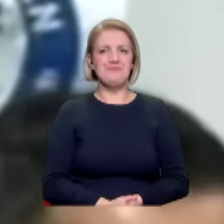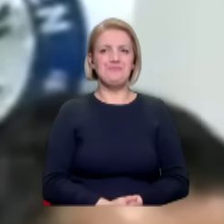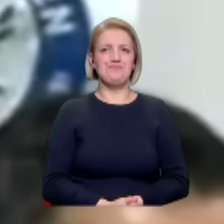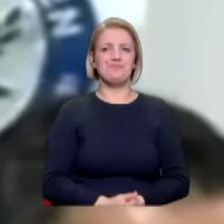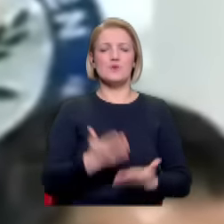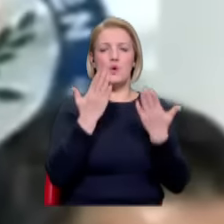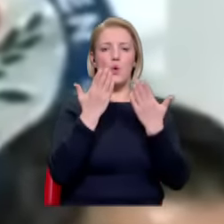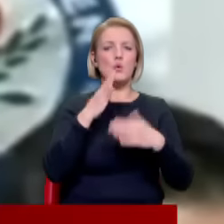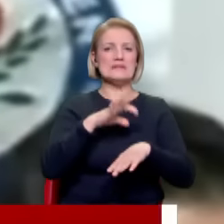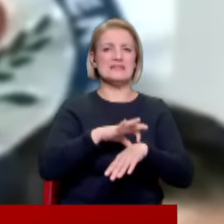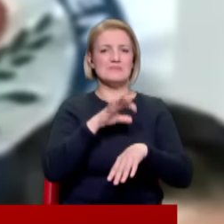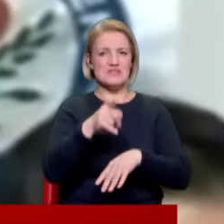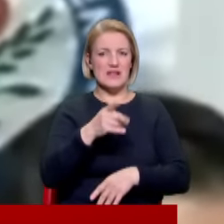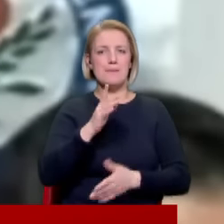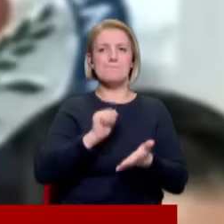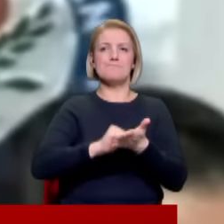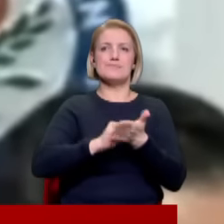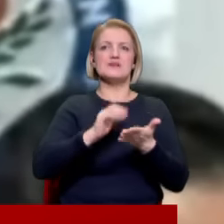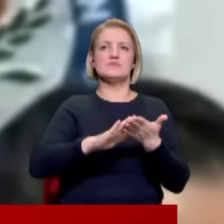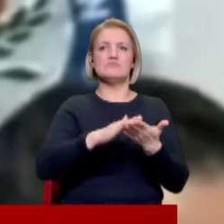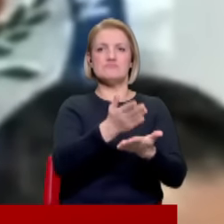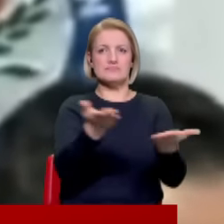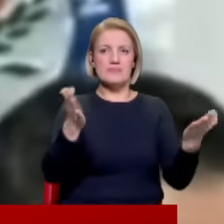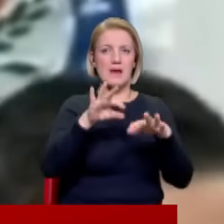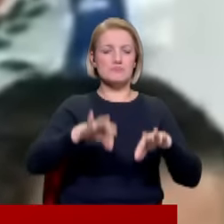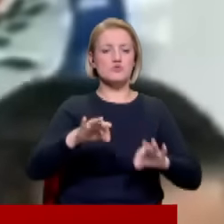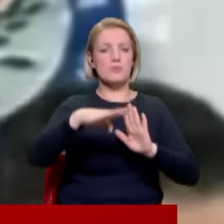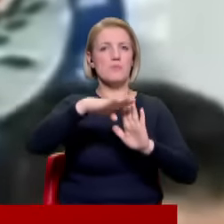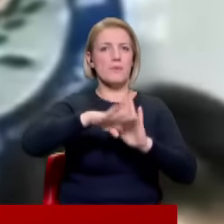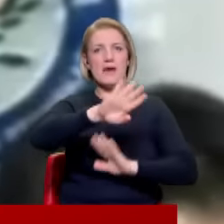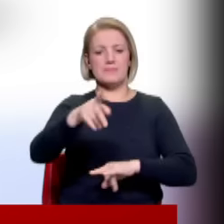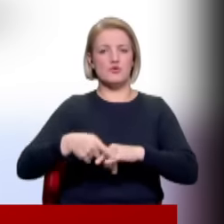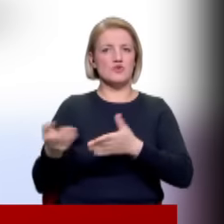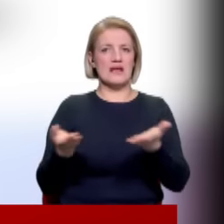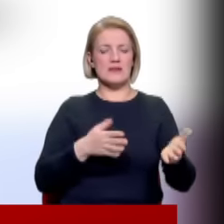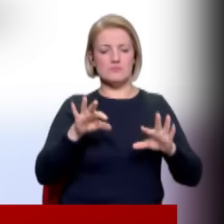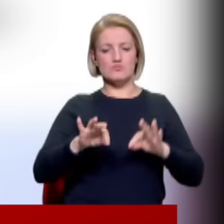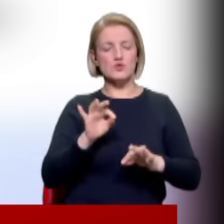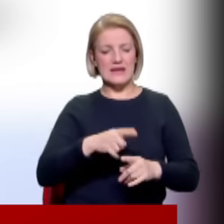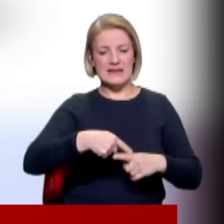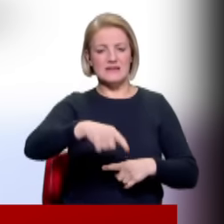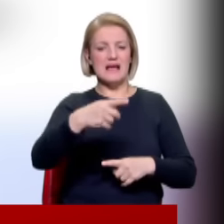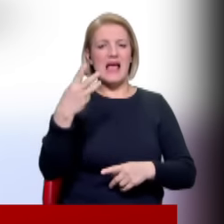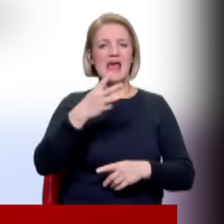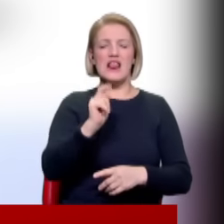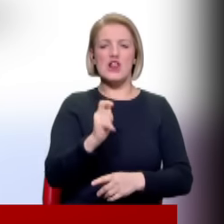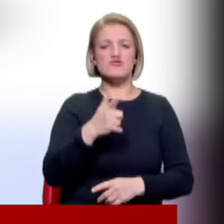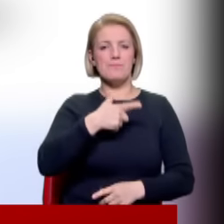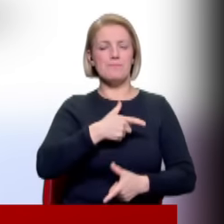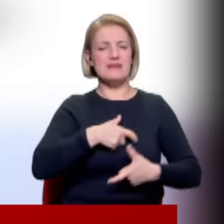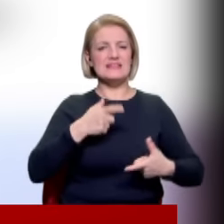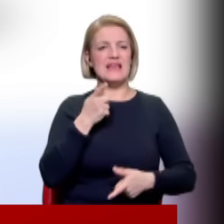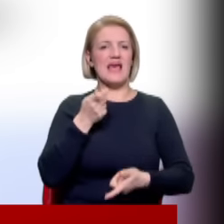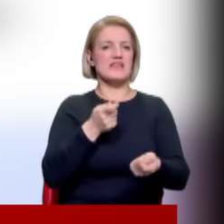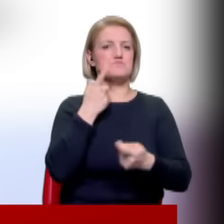Okul temsilcilerimiz, değerli basın mensupları, hepiniz bugünkü programımıza hoş geldiniz. Bugün itibariyle Ereğli İlçe Milli Eğitim Müdürü